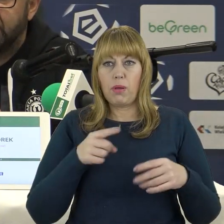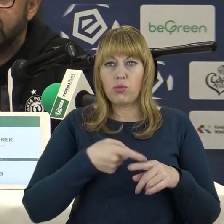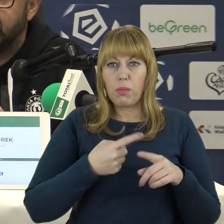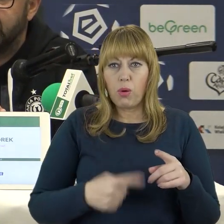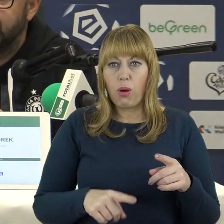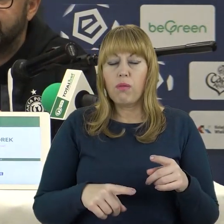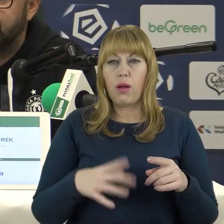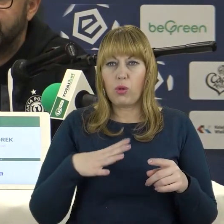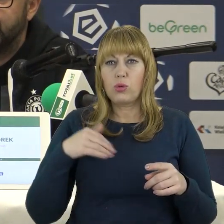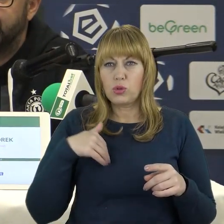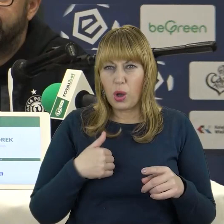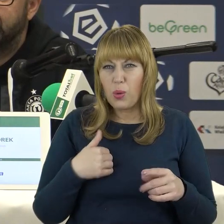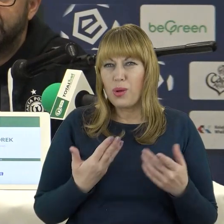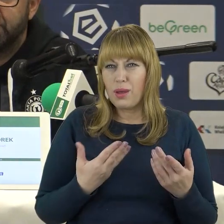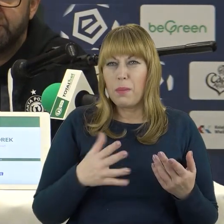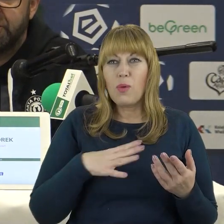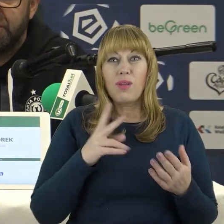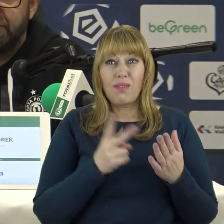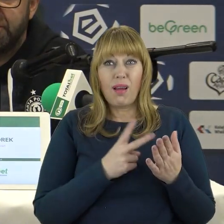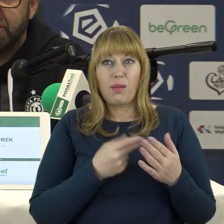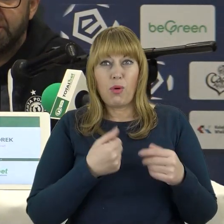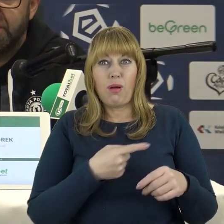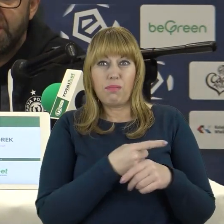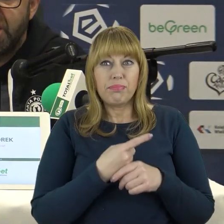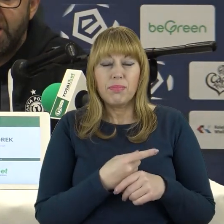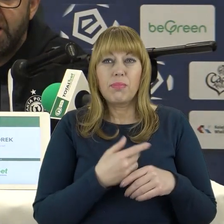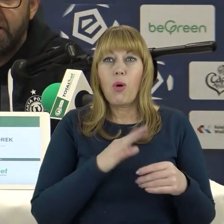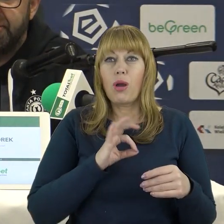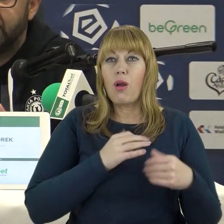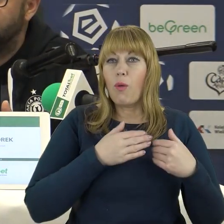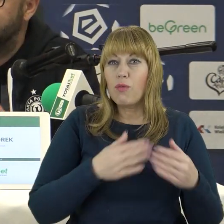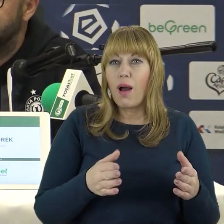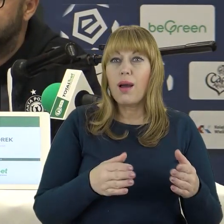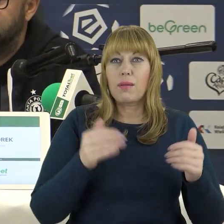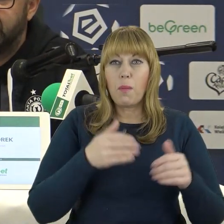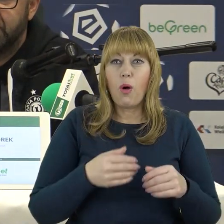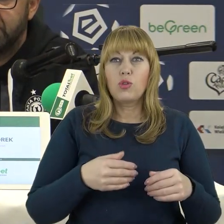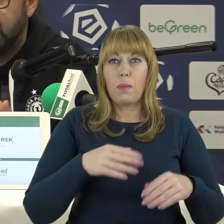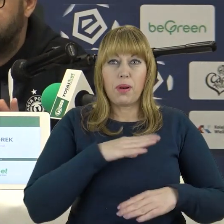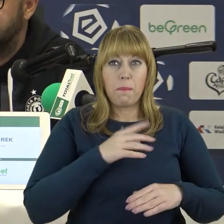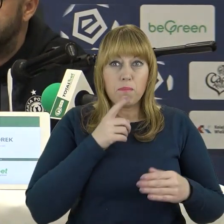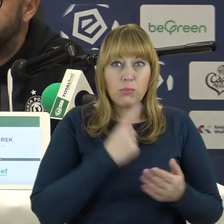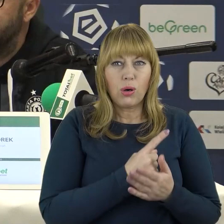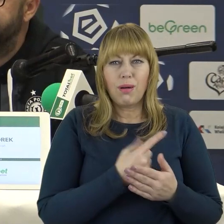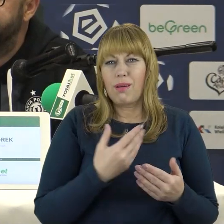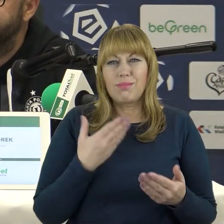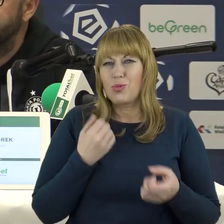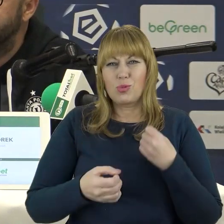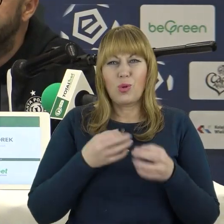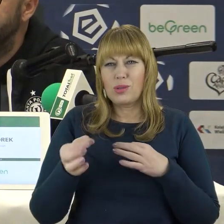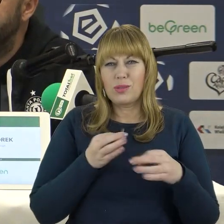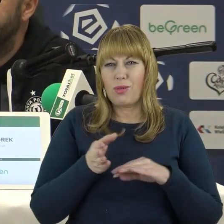tych sytuacji, które sobie stworzyliśmy, bo gdybyśmy otworzyli wynik, mógłby się inaczej toczyć, ale to już jest historia.